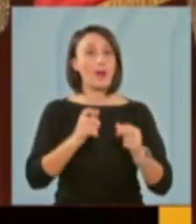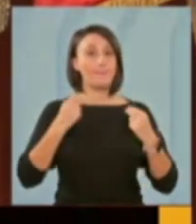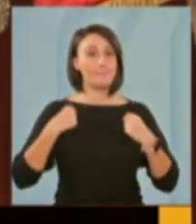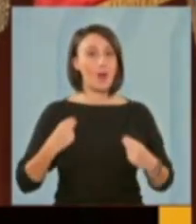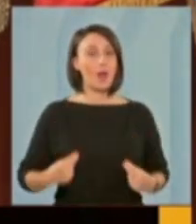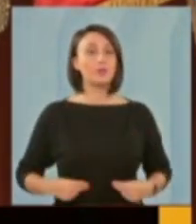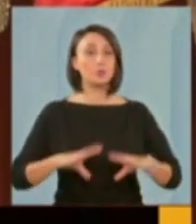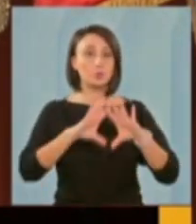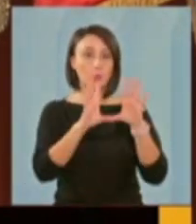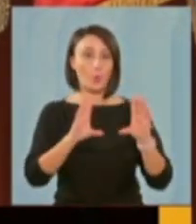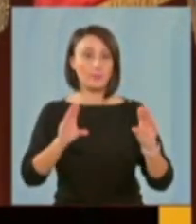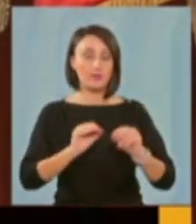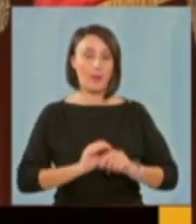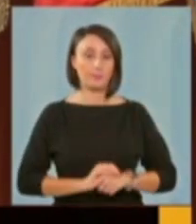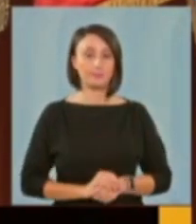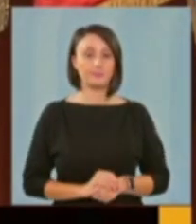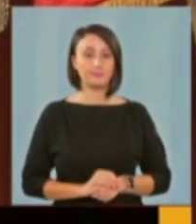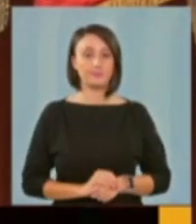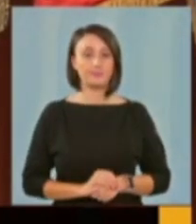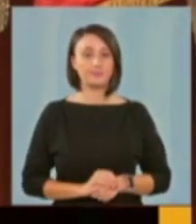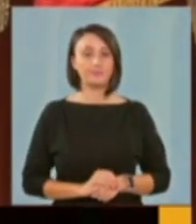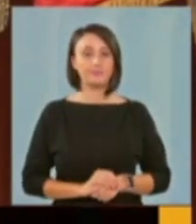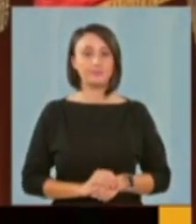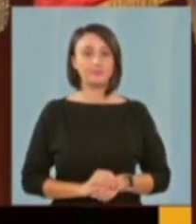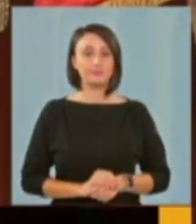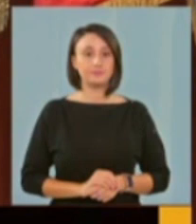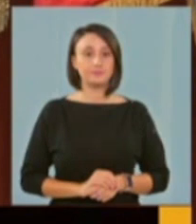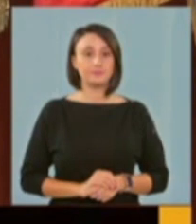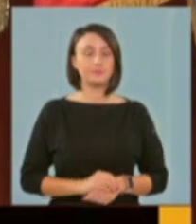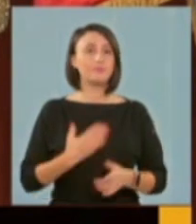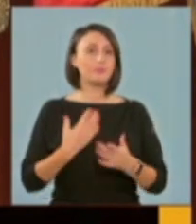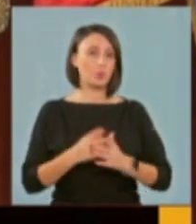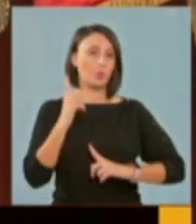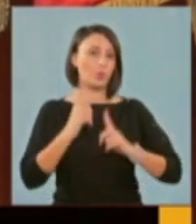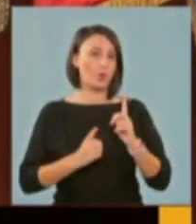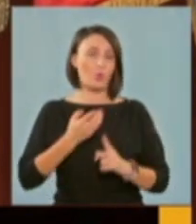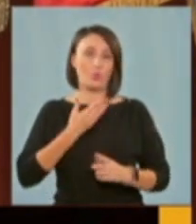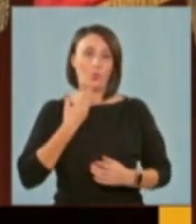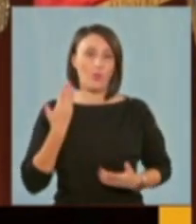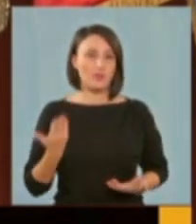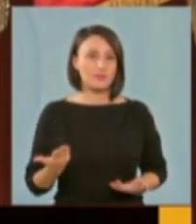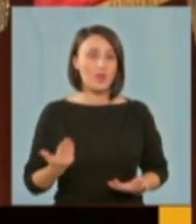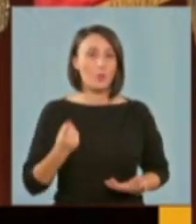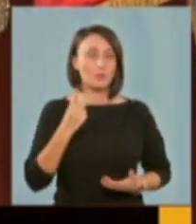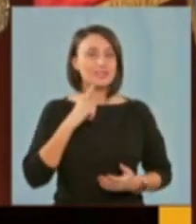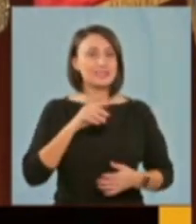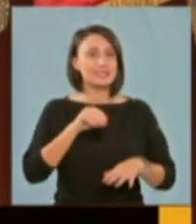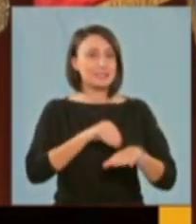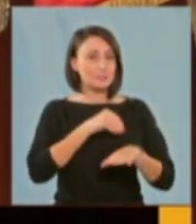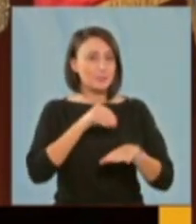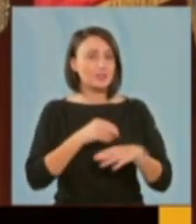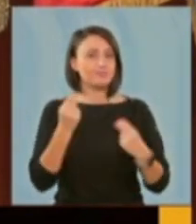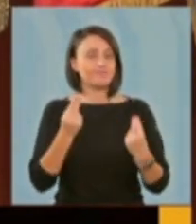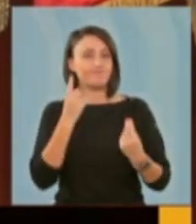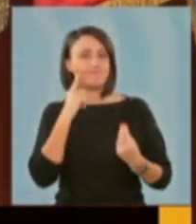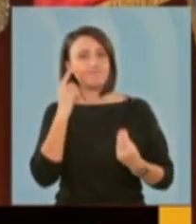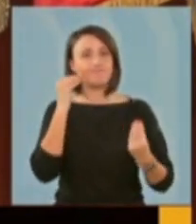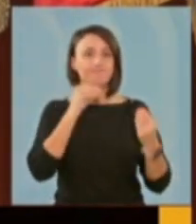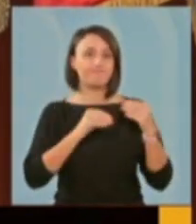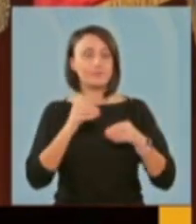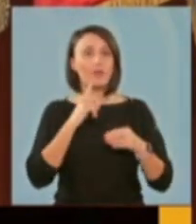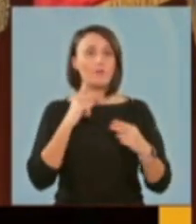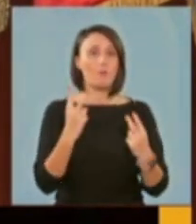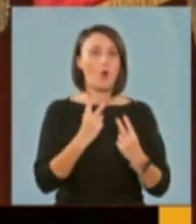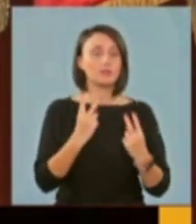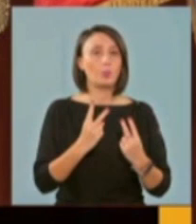Parlamentul României, pentru că uneori nu există un spirit orchestrat destul de bine